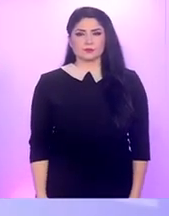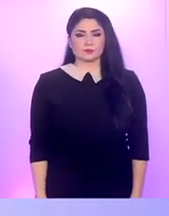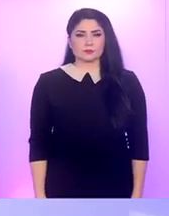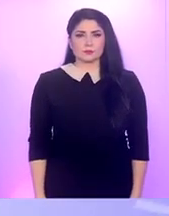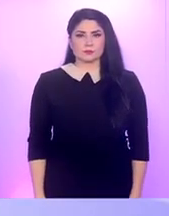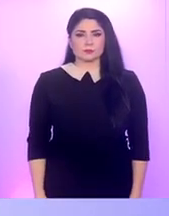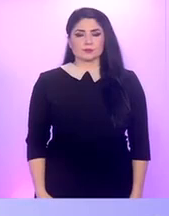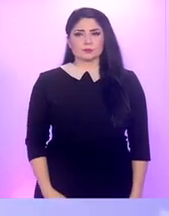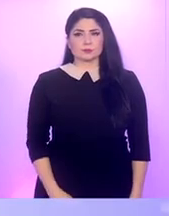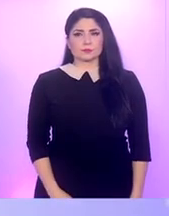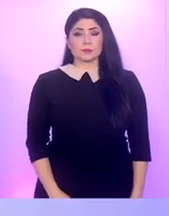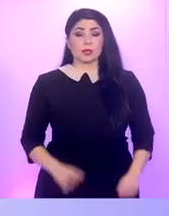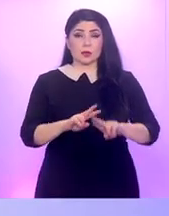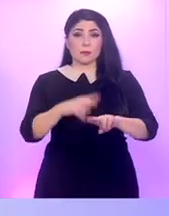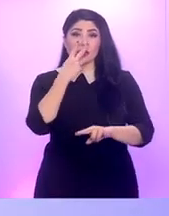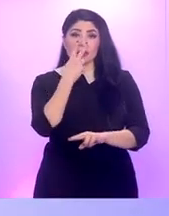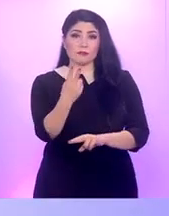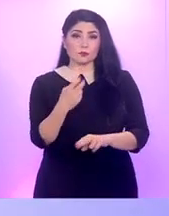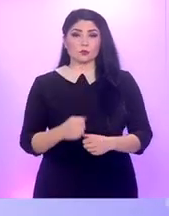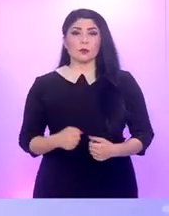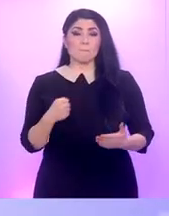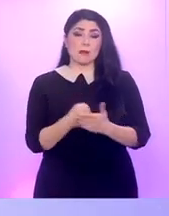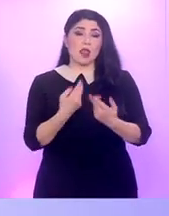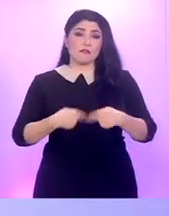Deputaților. Vom vedea până la urmă